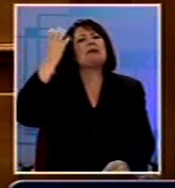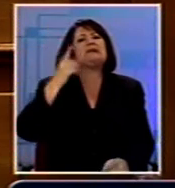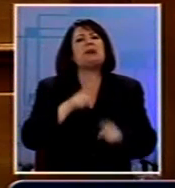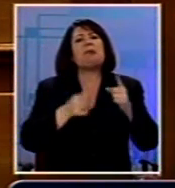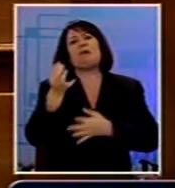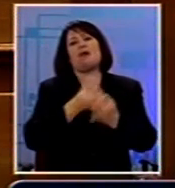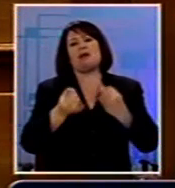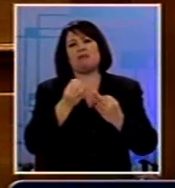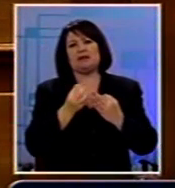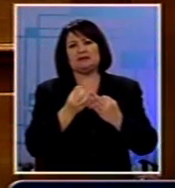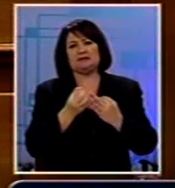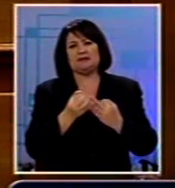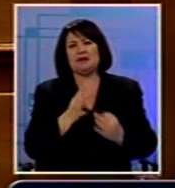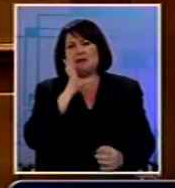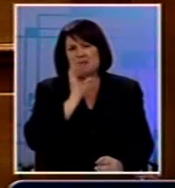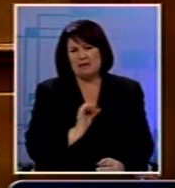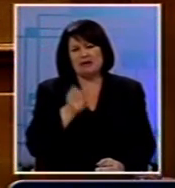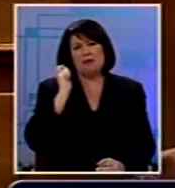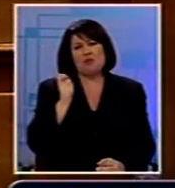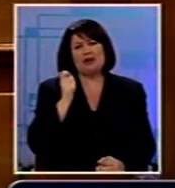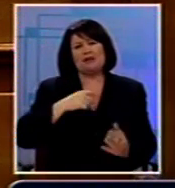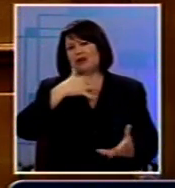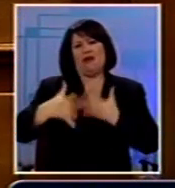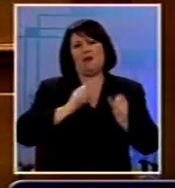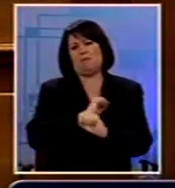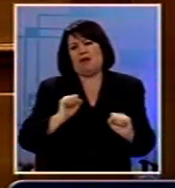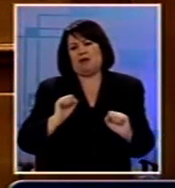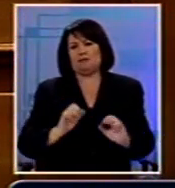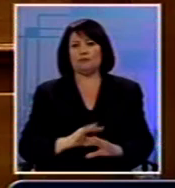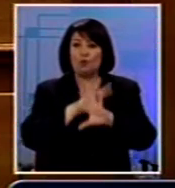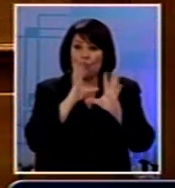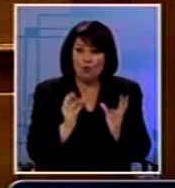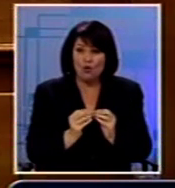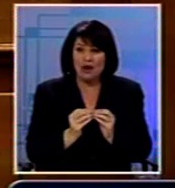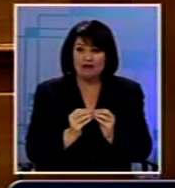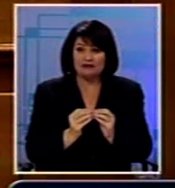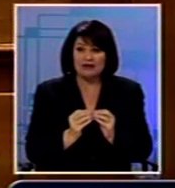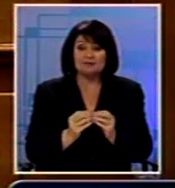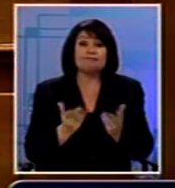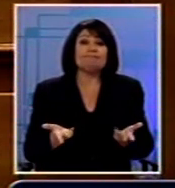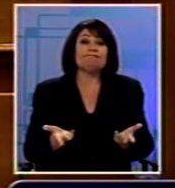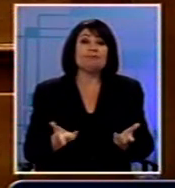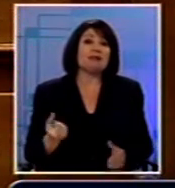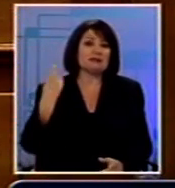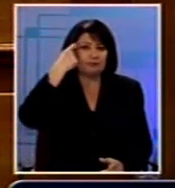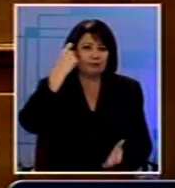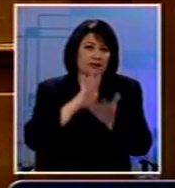που ακούστηκαν, που είναι ουσιαστικά σενάρια πολιτικής ανομαλίας. Όλα αυτά θα ήταν